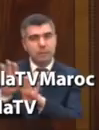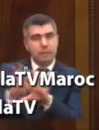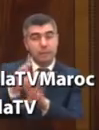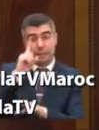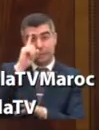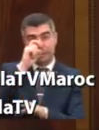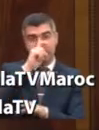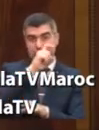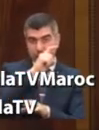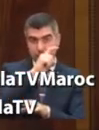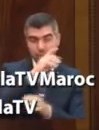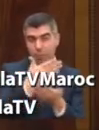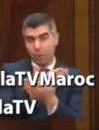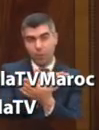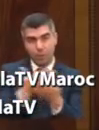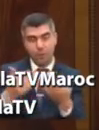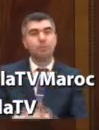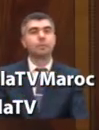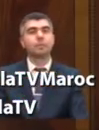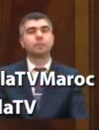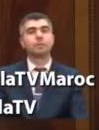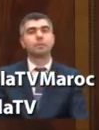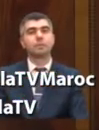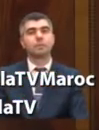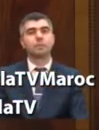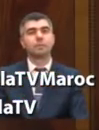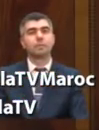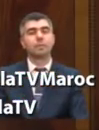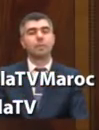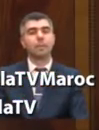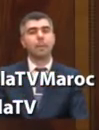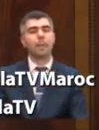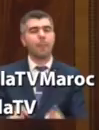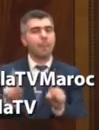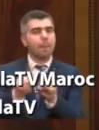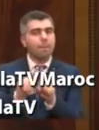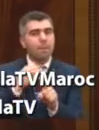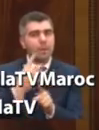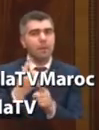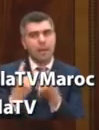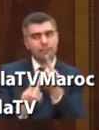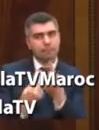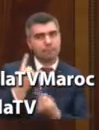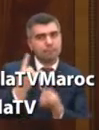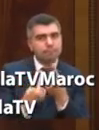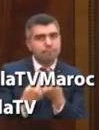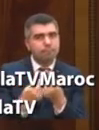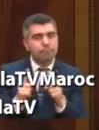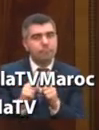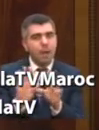الهمجية للاحتلال الإسرائيلي الغاشم، وما يرتكبه من جرائم في حق الشعب الفلسطيني